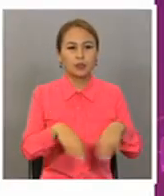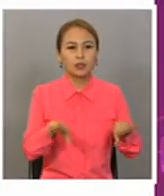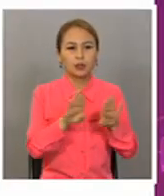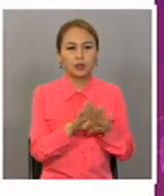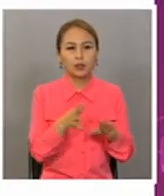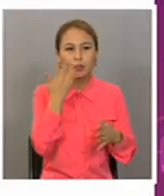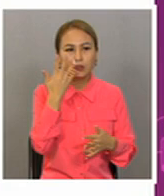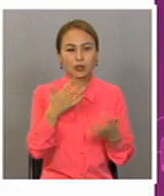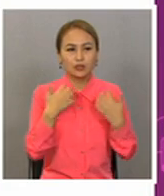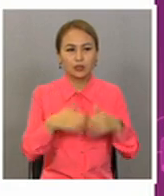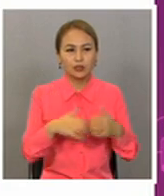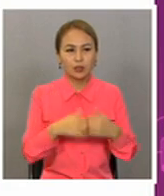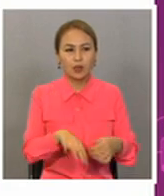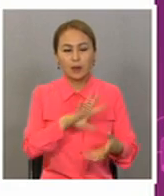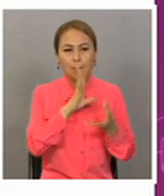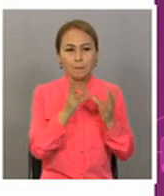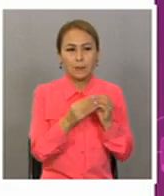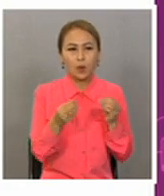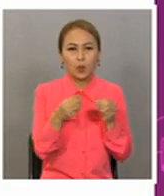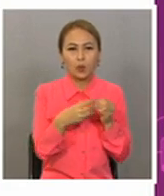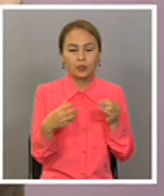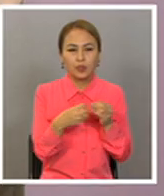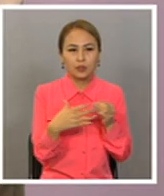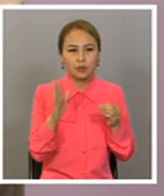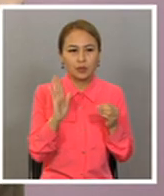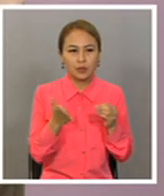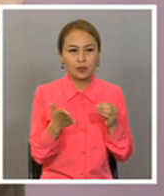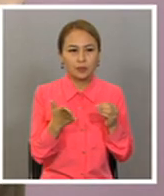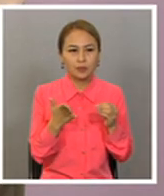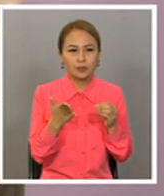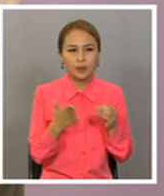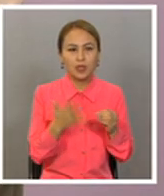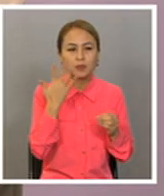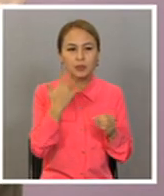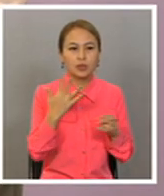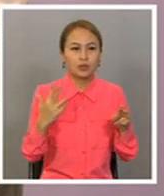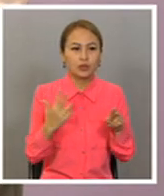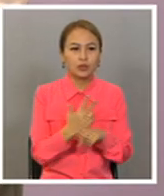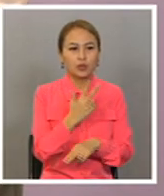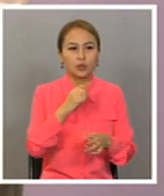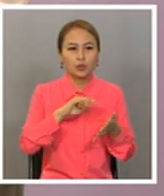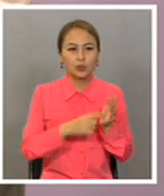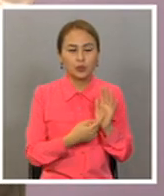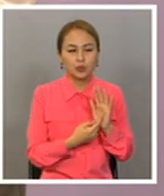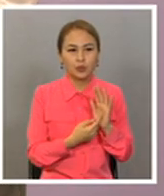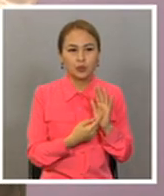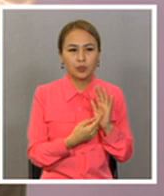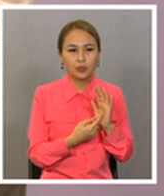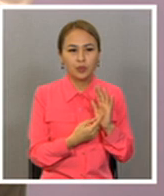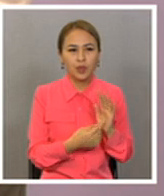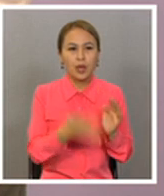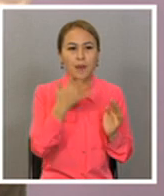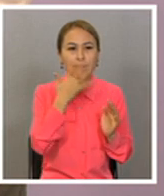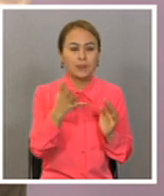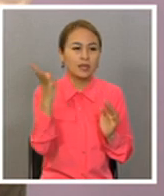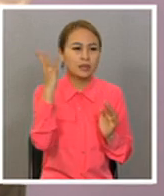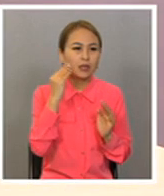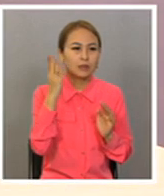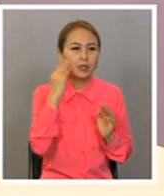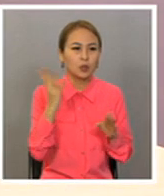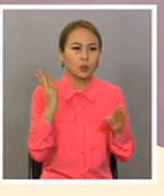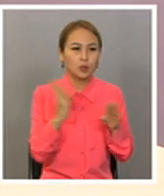алғанда мәні 15-ке тең. 5-ті 3-ке көбейту. 5 алмадан 4